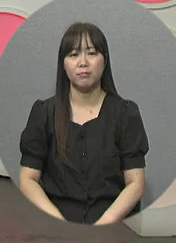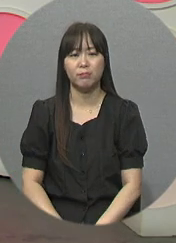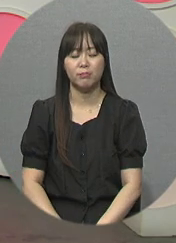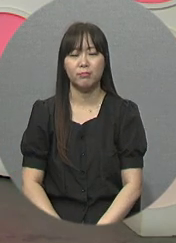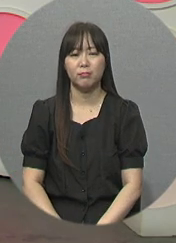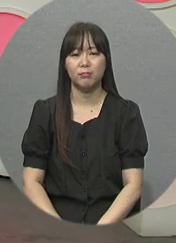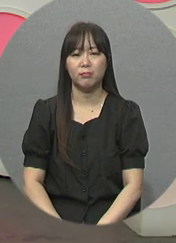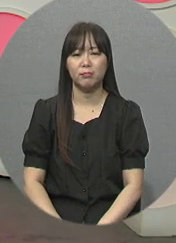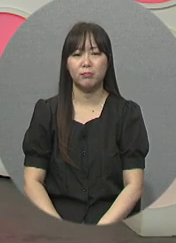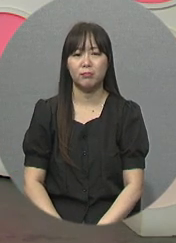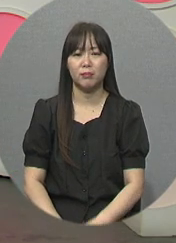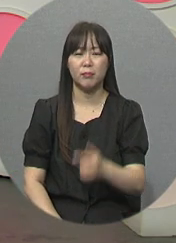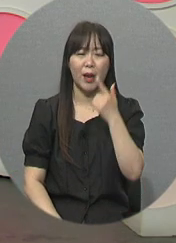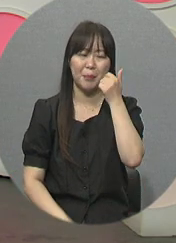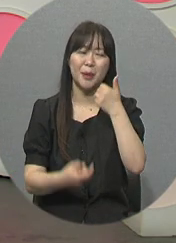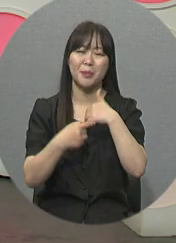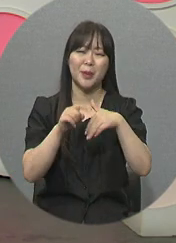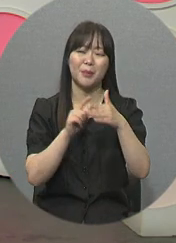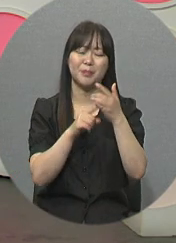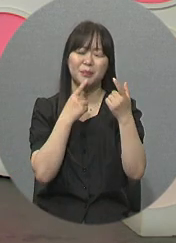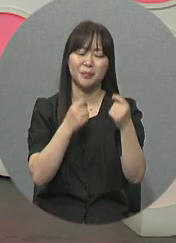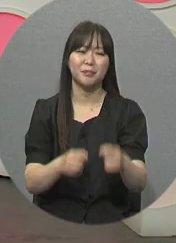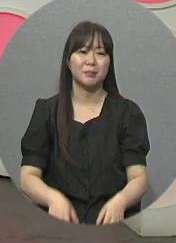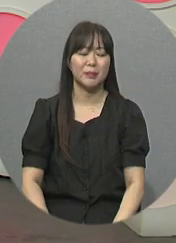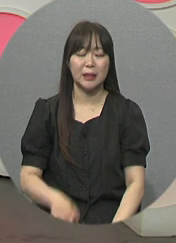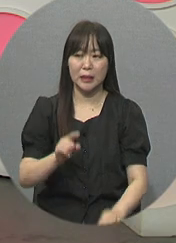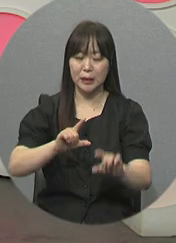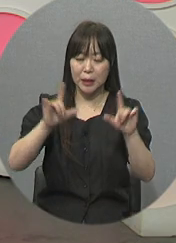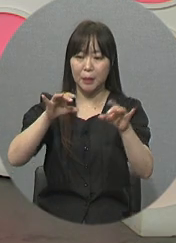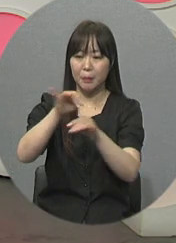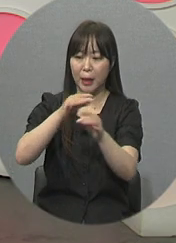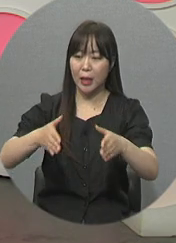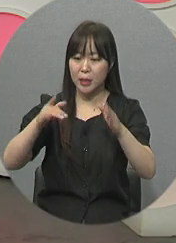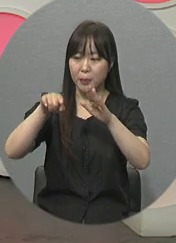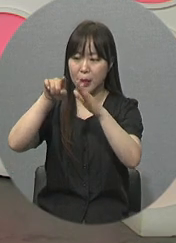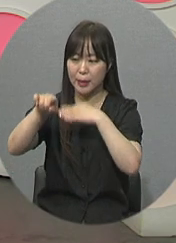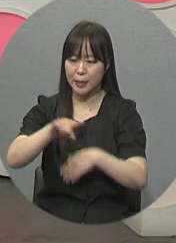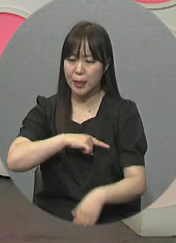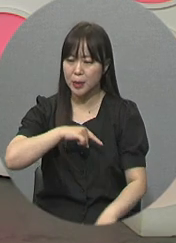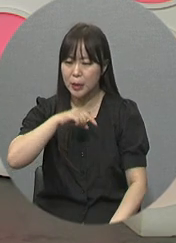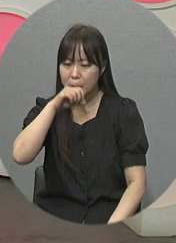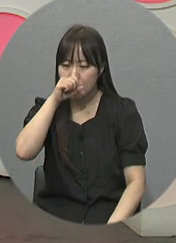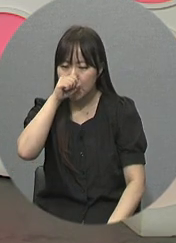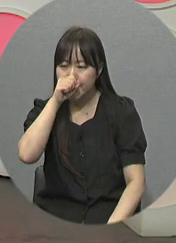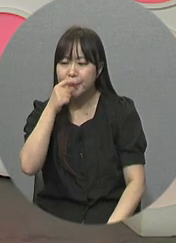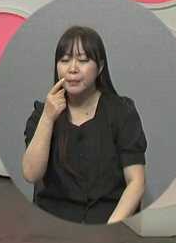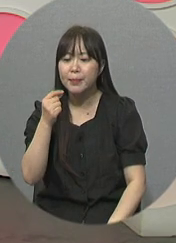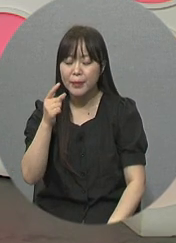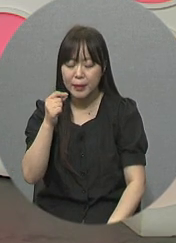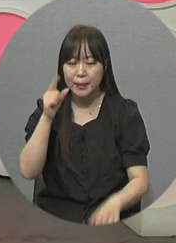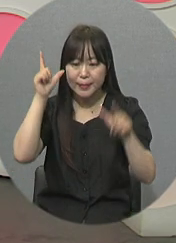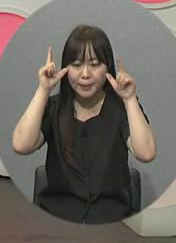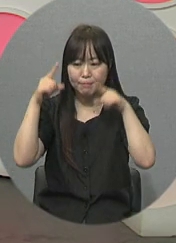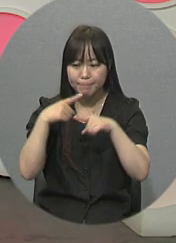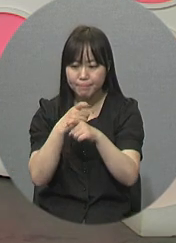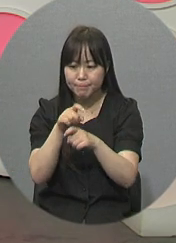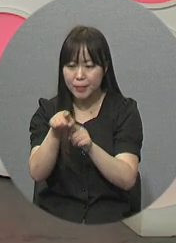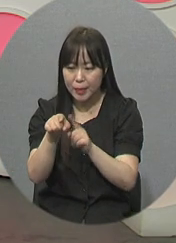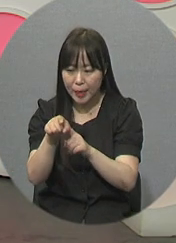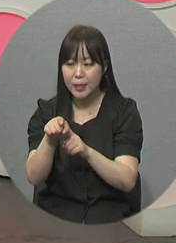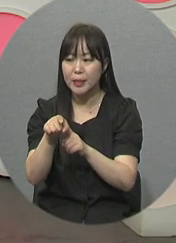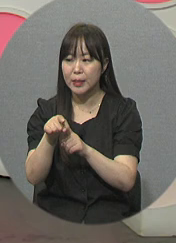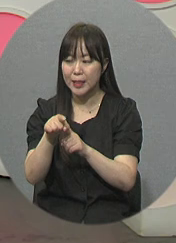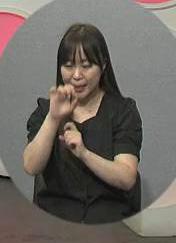사주셨습니다. 아빠의 마음이죠. 그날 백화점에 가서 가장 좋아 보이는 구두를